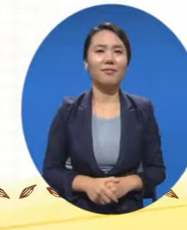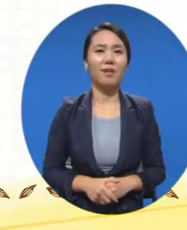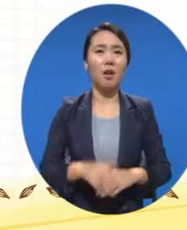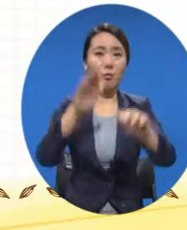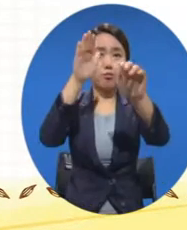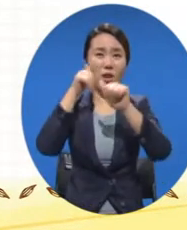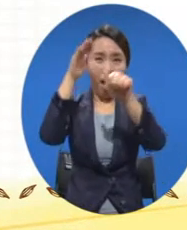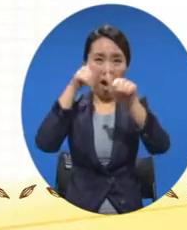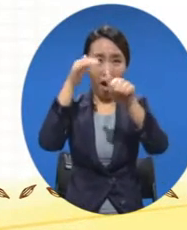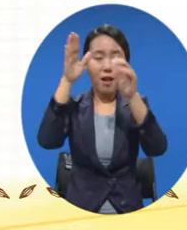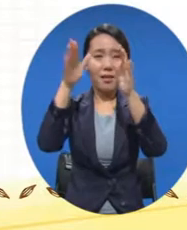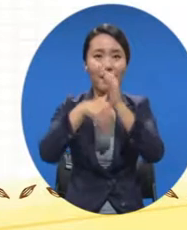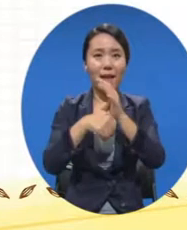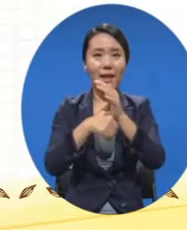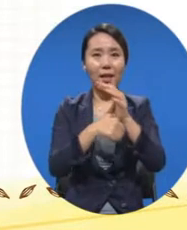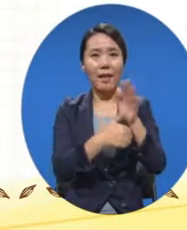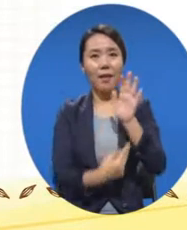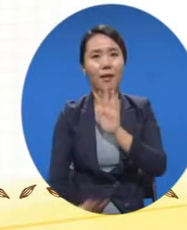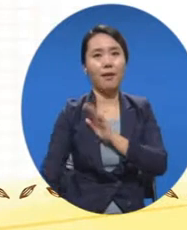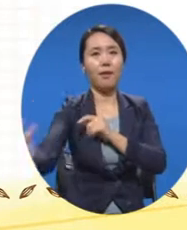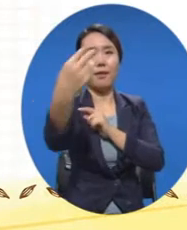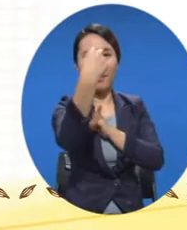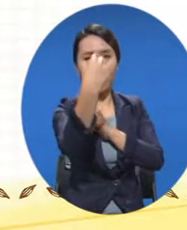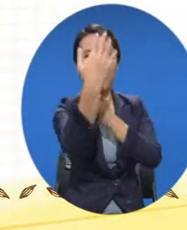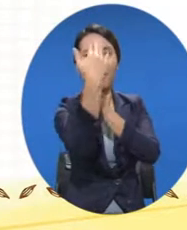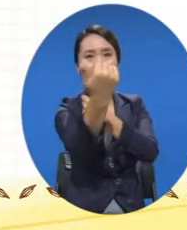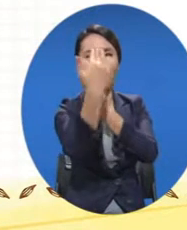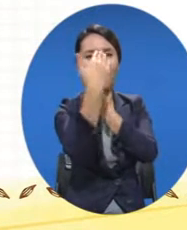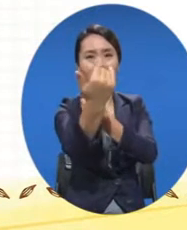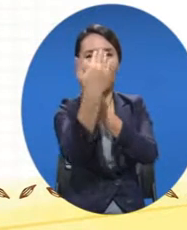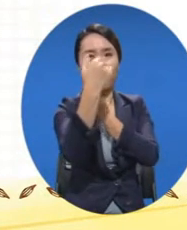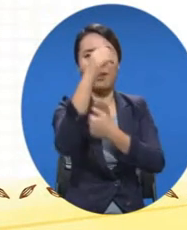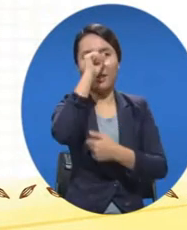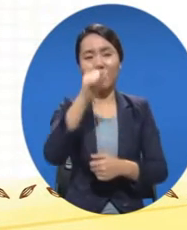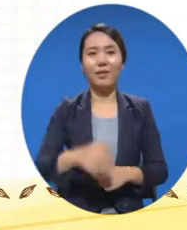불러야 할 때는 반드시 앞에서 손짓합니다.